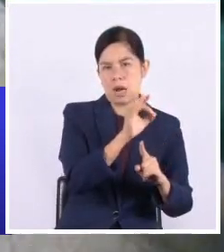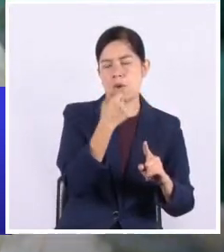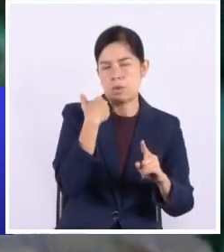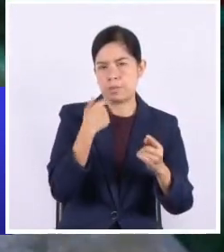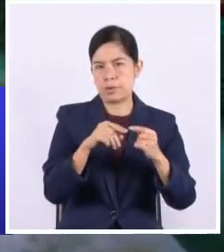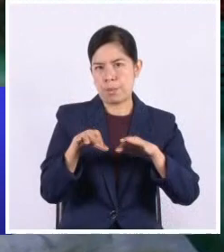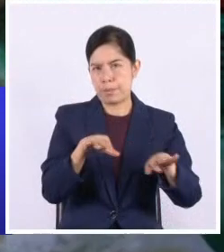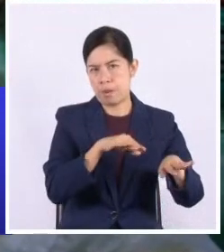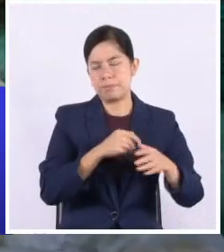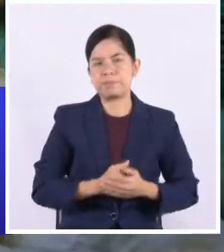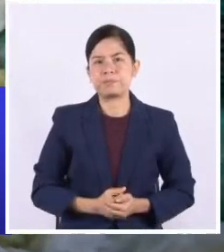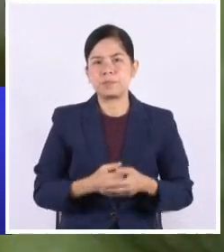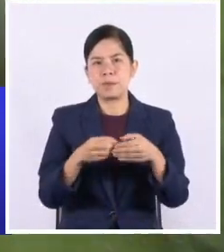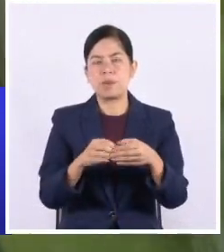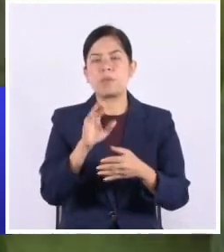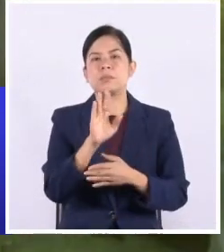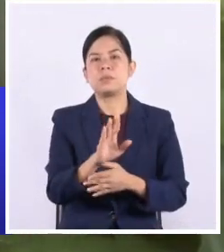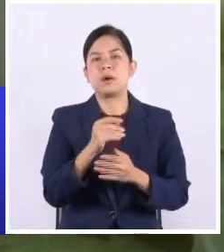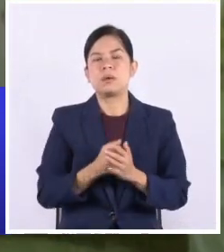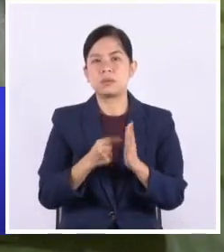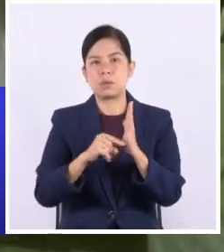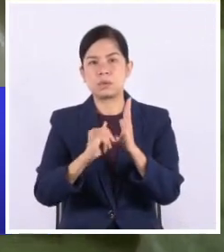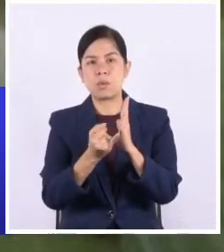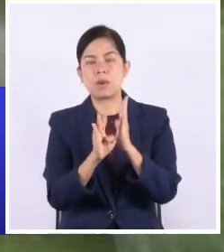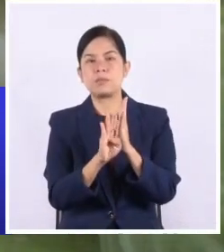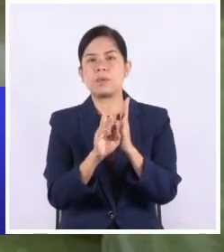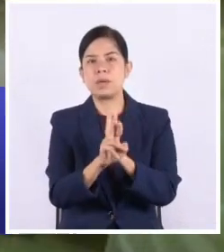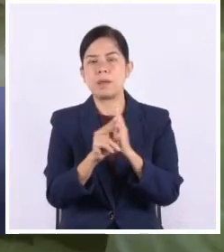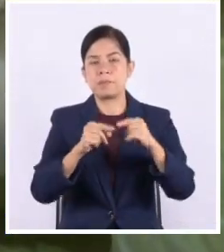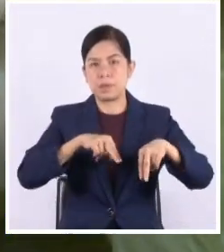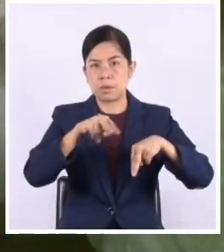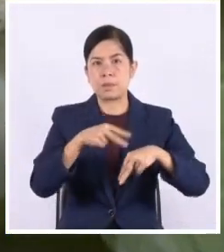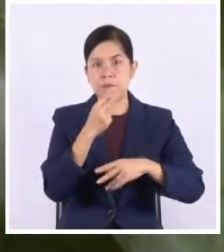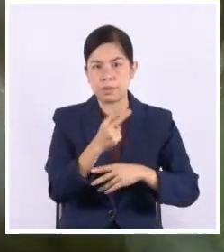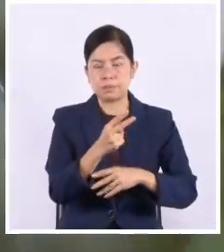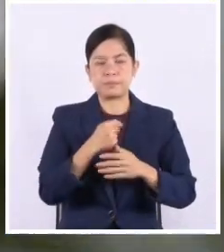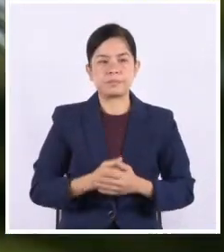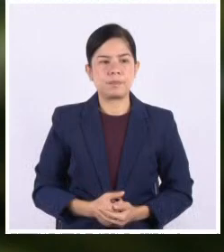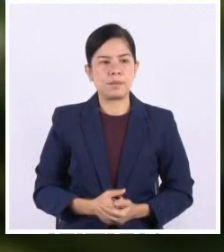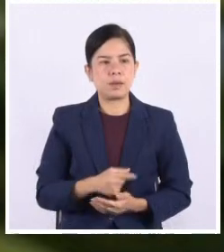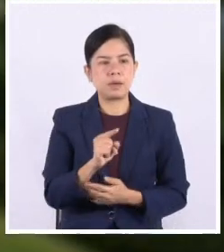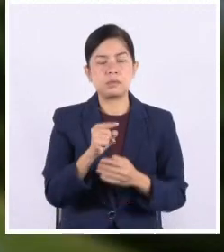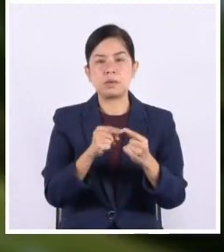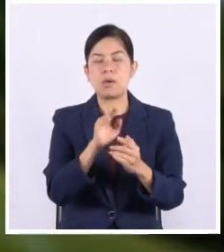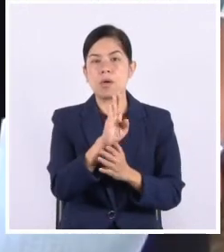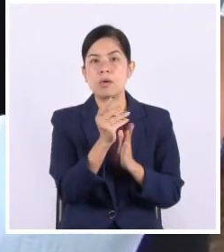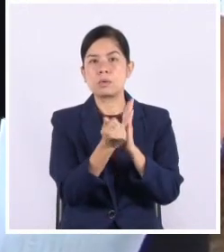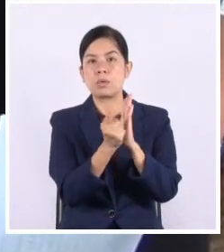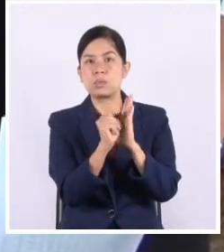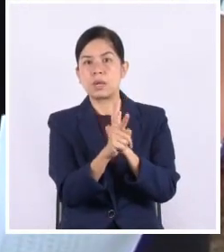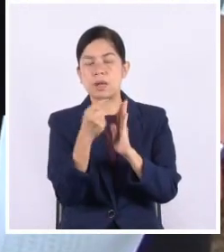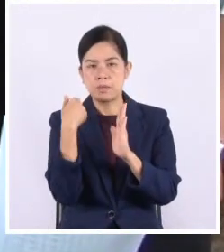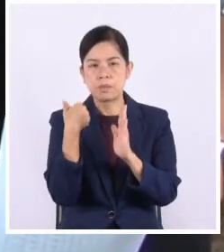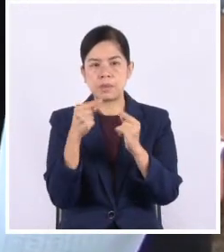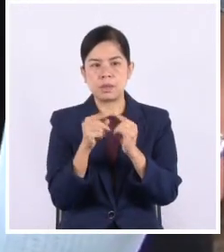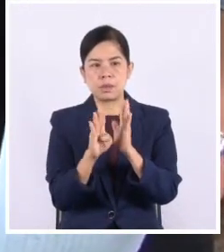ซึ่งพาณิชย์จังหวัดนะคะในพื้นที่ของจังหวัดบุรีรัมย์เขาก็ลงพื้นที่ไปตรวจสอบนะคะอันนี้อีกพื้นที่หนึ่งนะนอกจากที่อุทัยธานีและที่บุรีรัมย์ก็